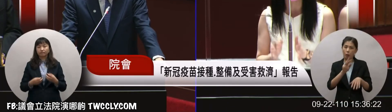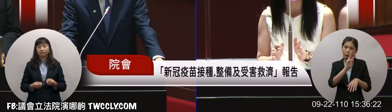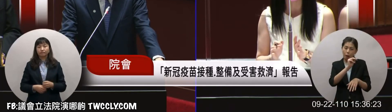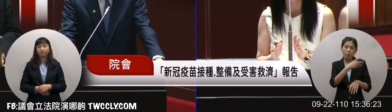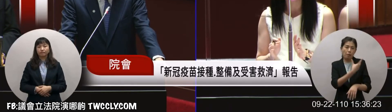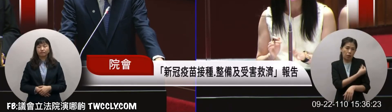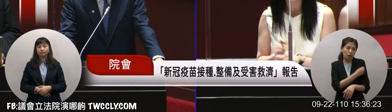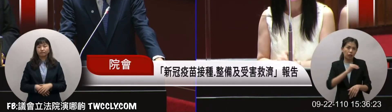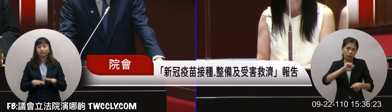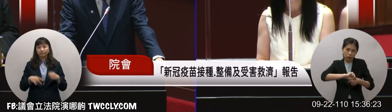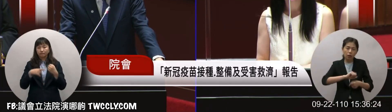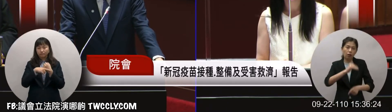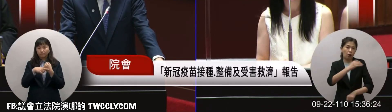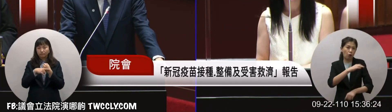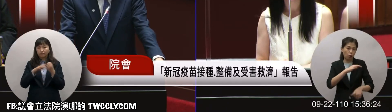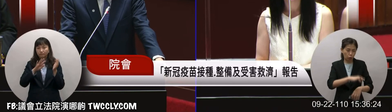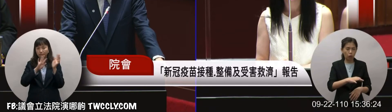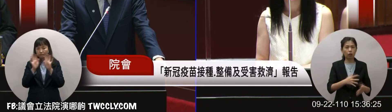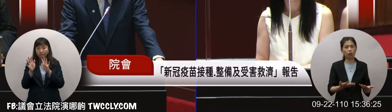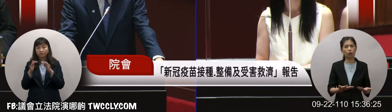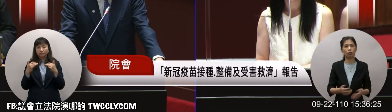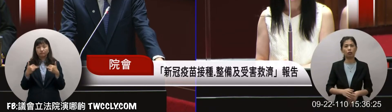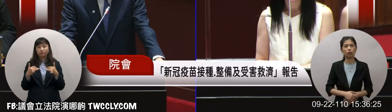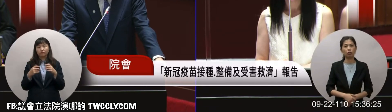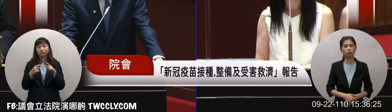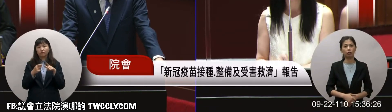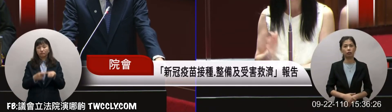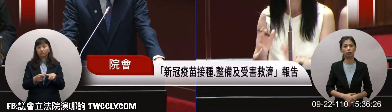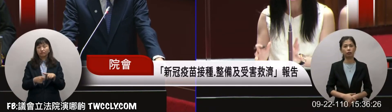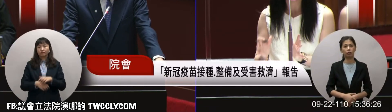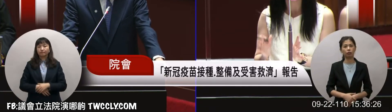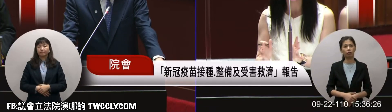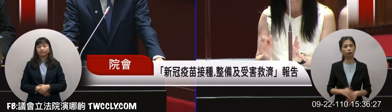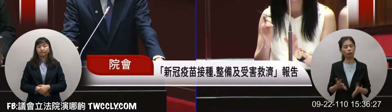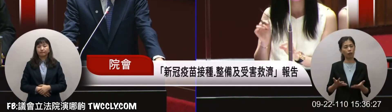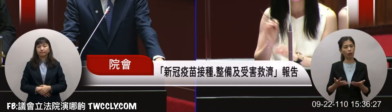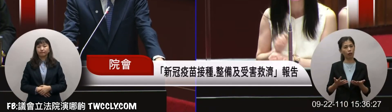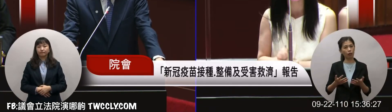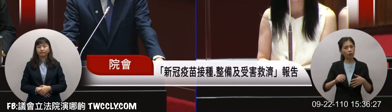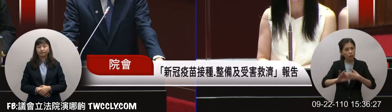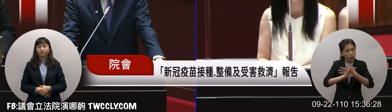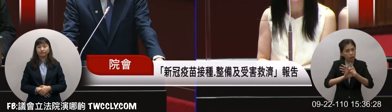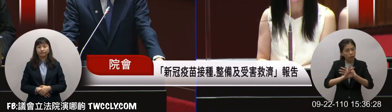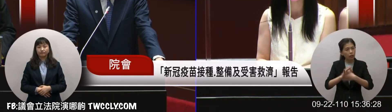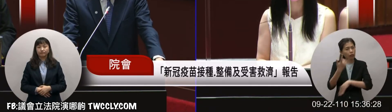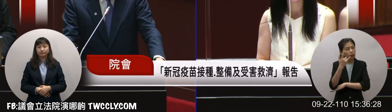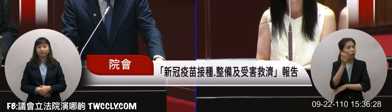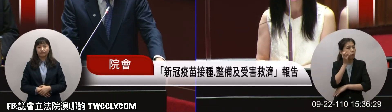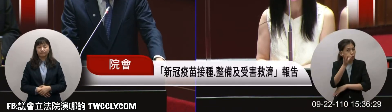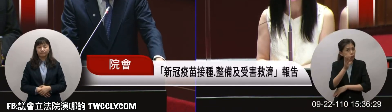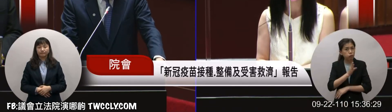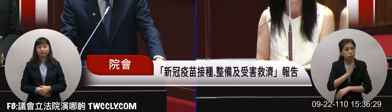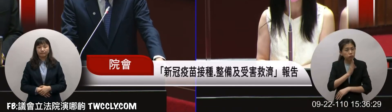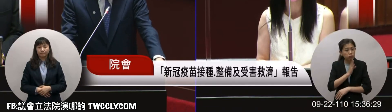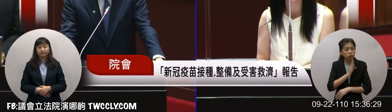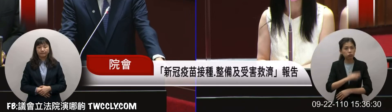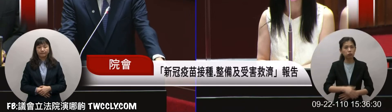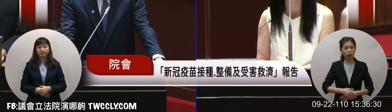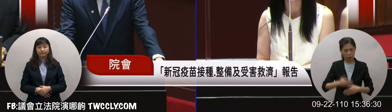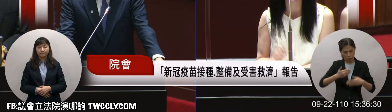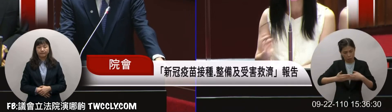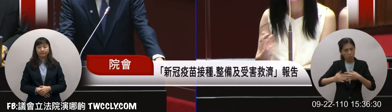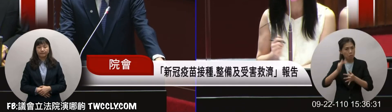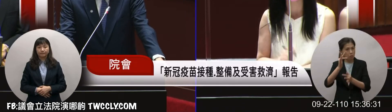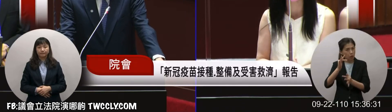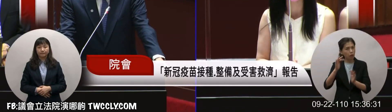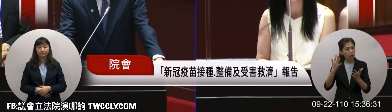打高端。 目前的实验的结果都还没有出来，好，目前。 所以这个实验结果至少要3个月，对不对？完整的程序流